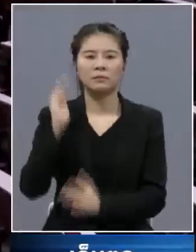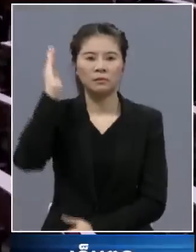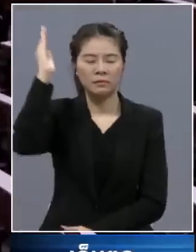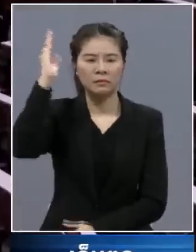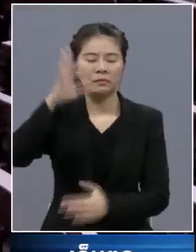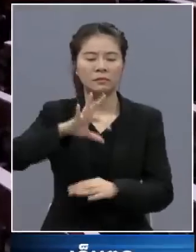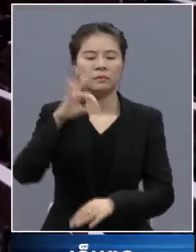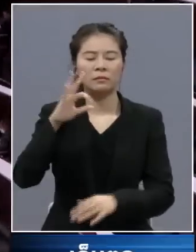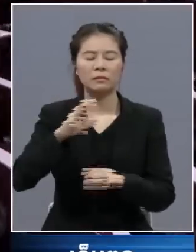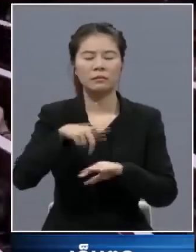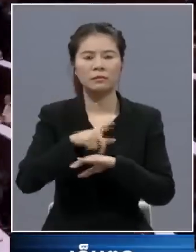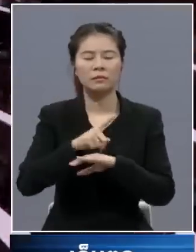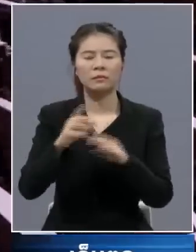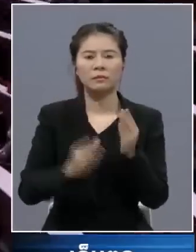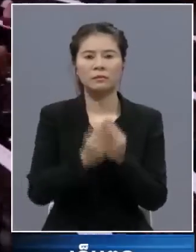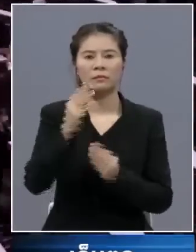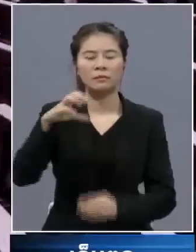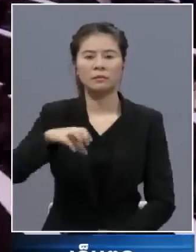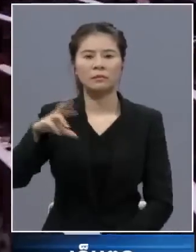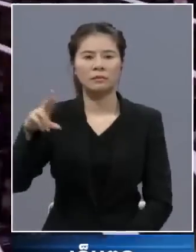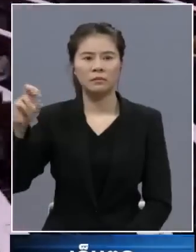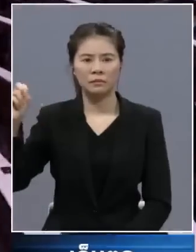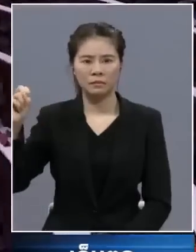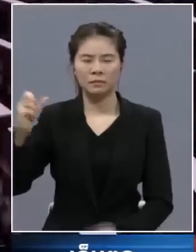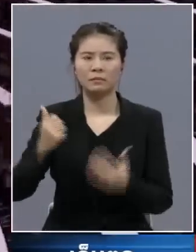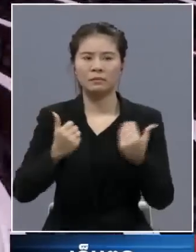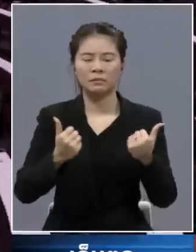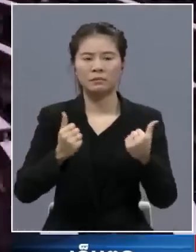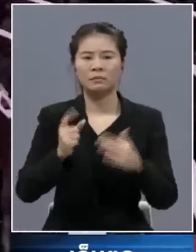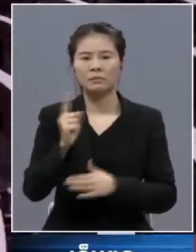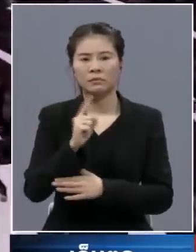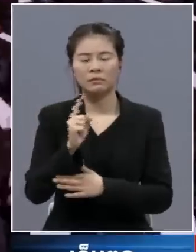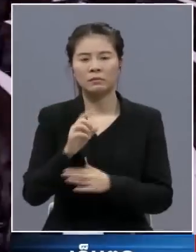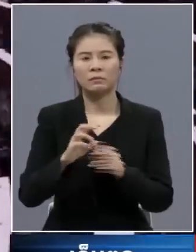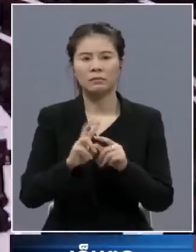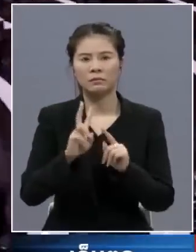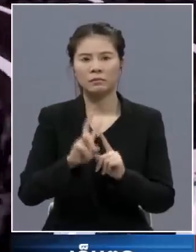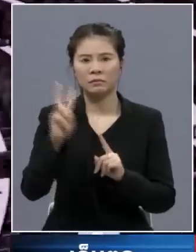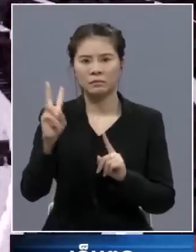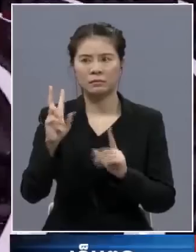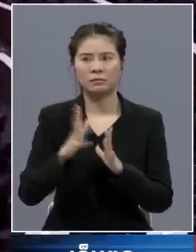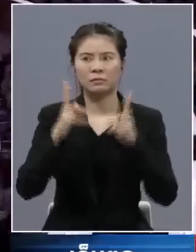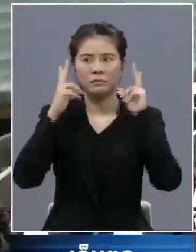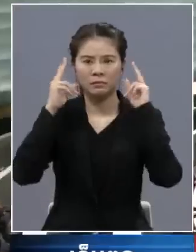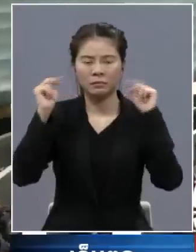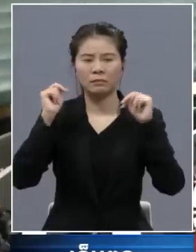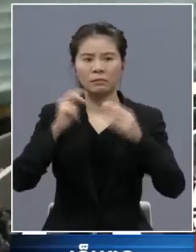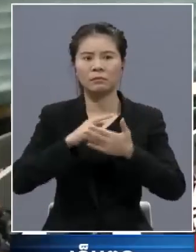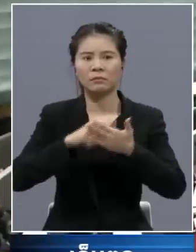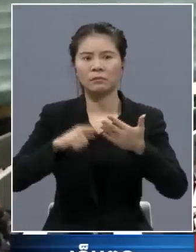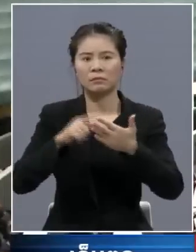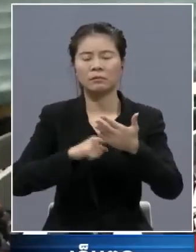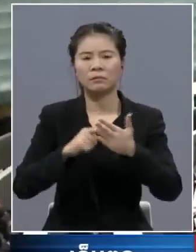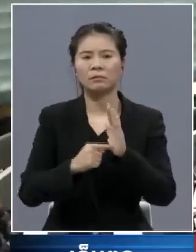าซึ่งต้องลุ้นกันว่าพรรคไหนจะได้ตำแหน่งนี้ไปครองกับเรื่องที่2ก็คือโหวตเลือกนายกจากรายชื่อแคนดิเดตที่พรรคการเมืองเส